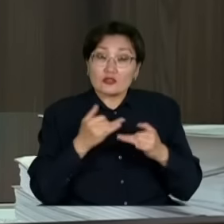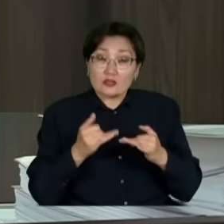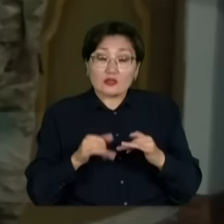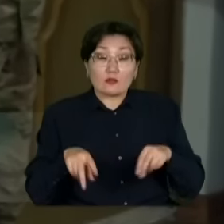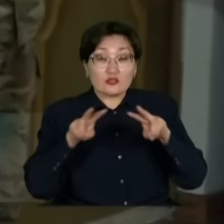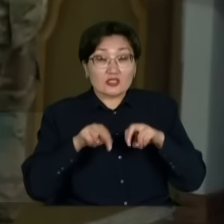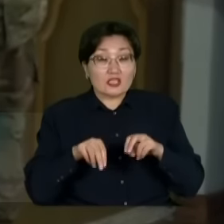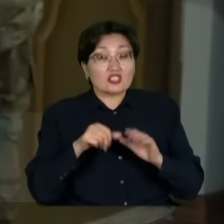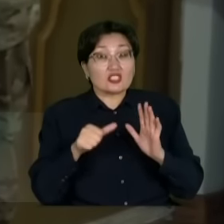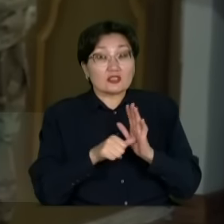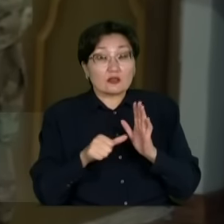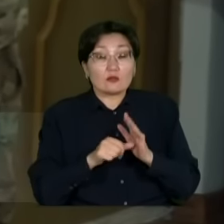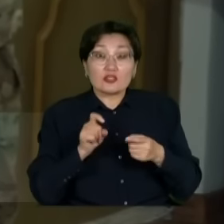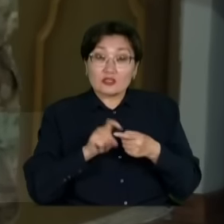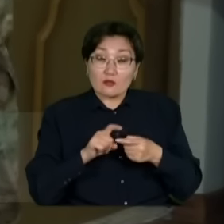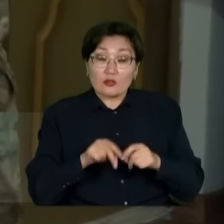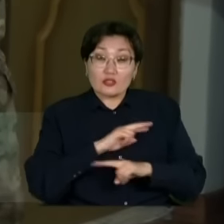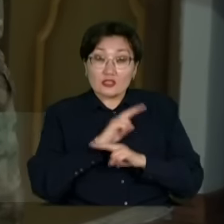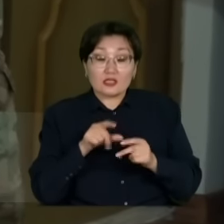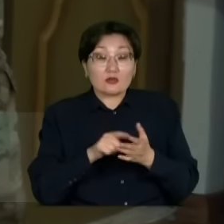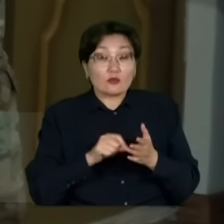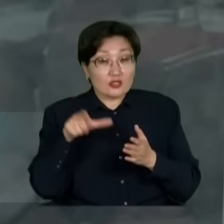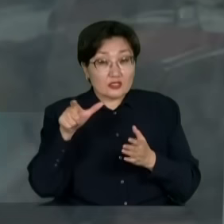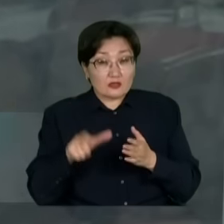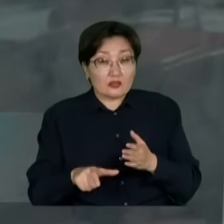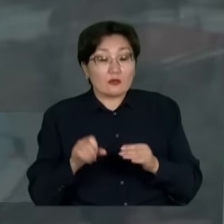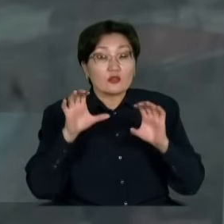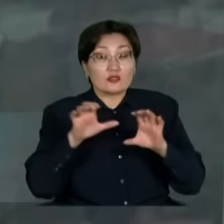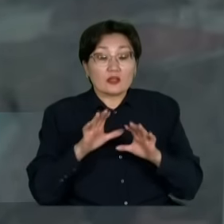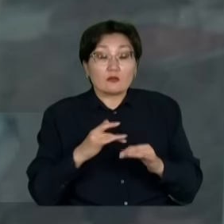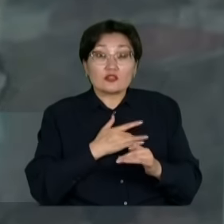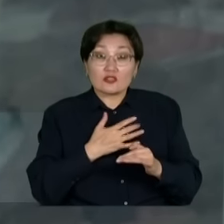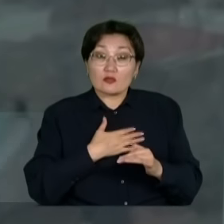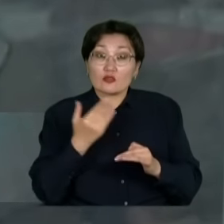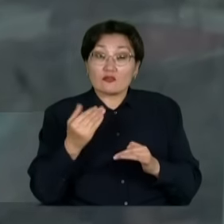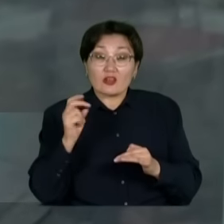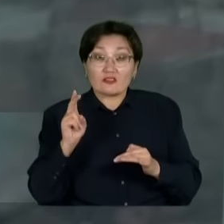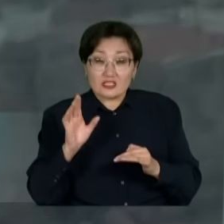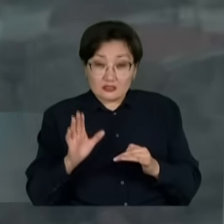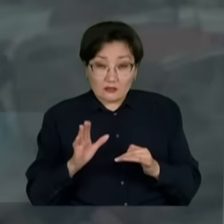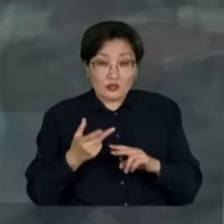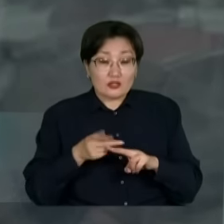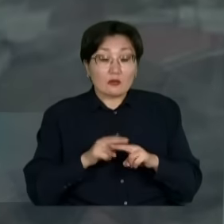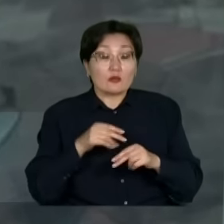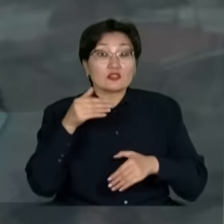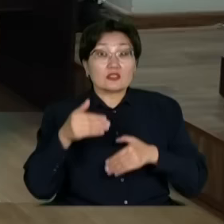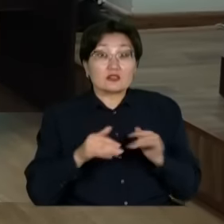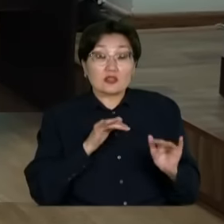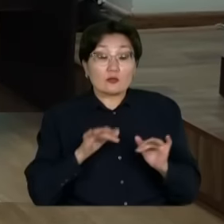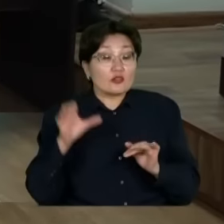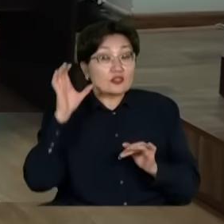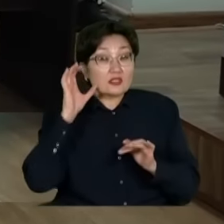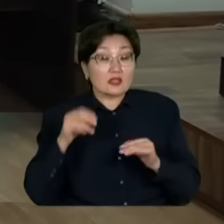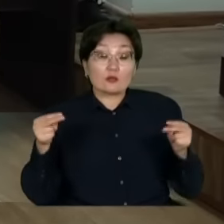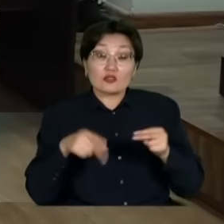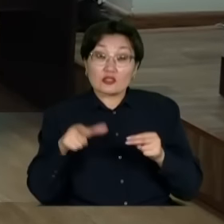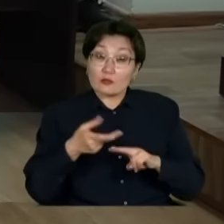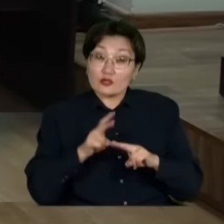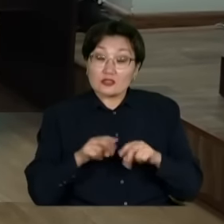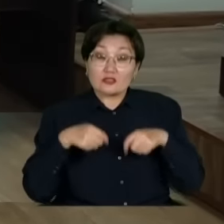был рассмотрен шестой связанный со смертью пенсионерки и незаконным завладения её имущества на этом этапе дела заслушали свидетели